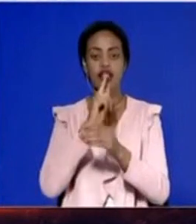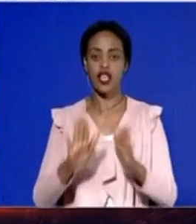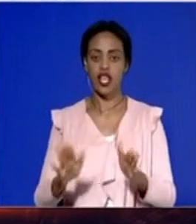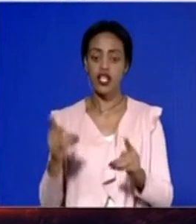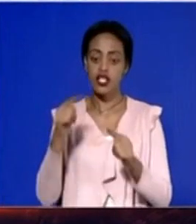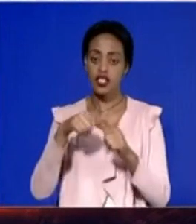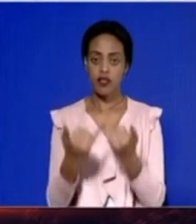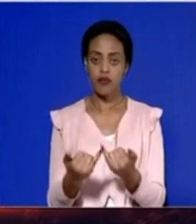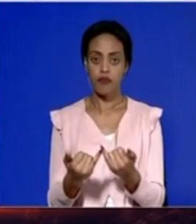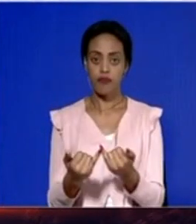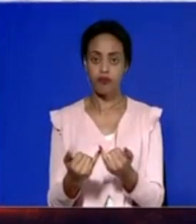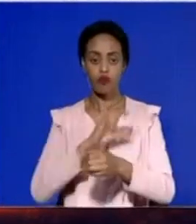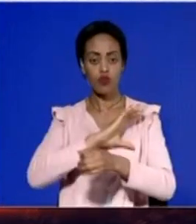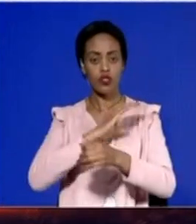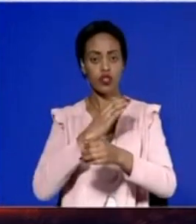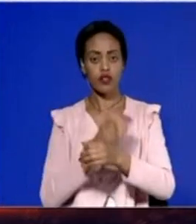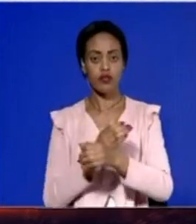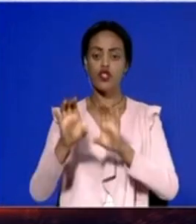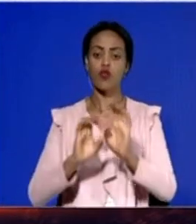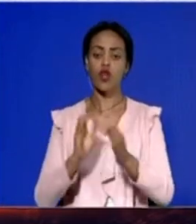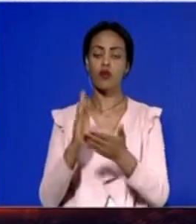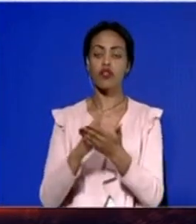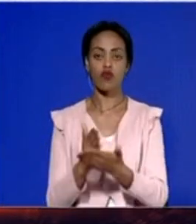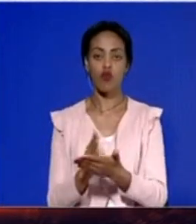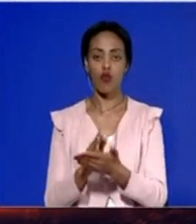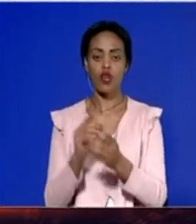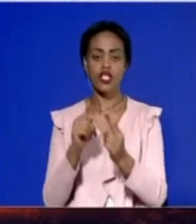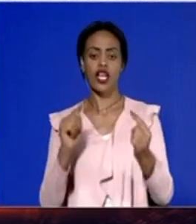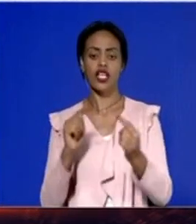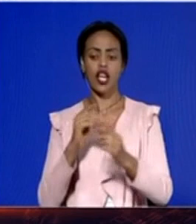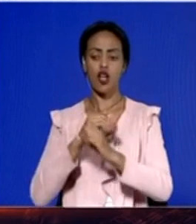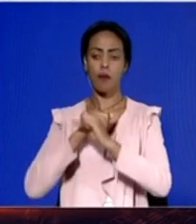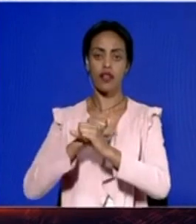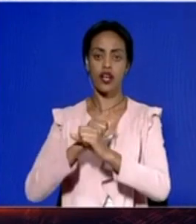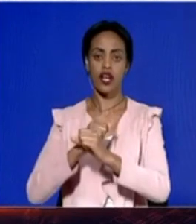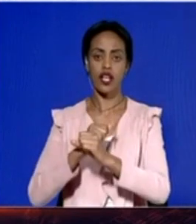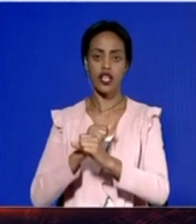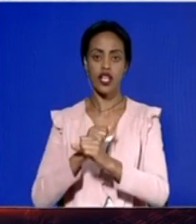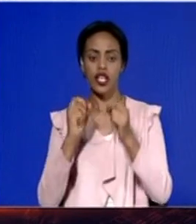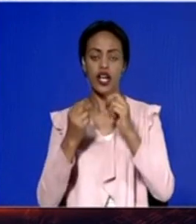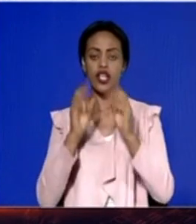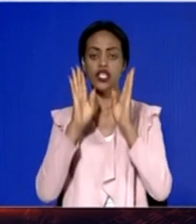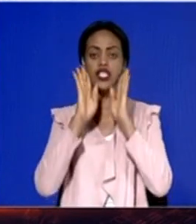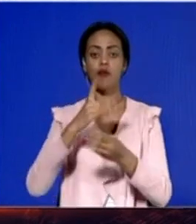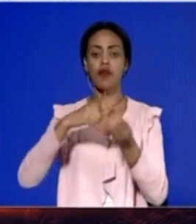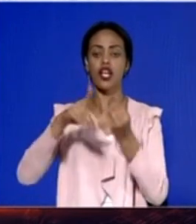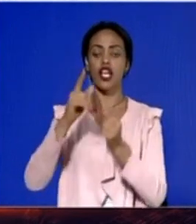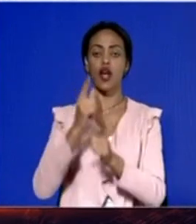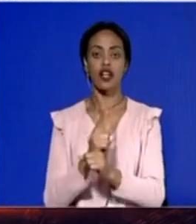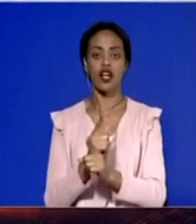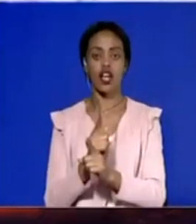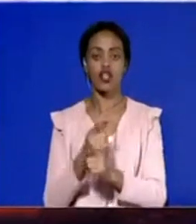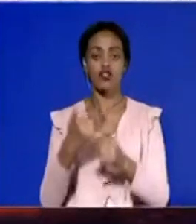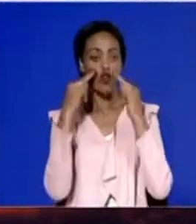ሕዚ ብቕልፅምናን ብዝገበርካየን ተሳትፎን ጸለእትና ምምካትን ተነፃፃሪ ሰላም ክልልና ምርጋፅን